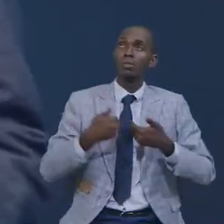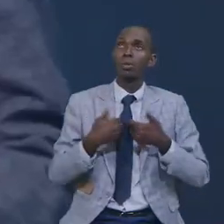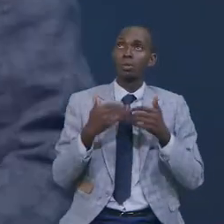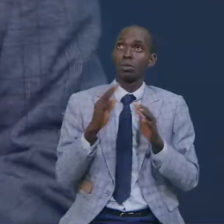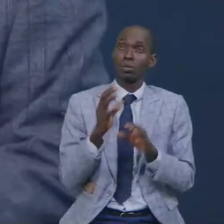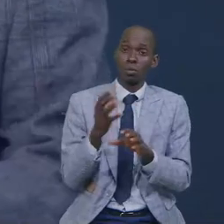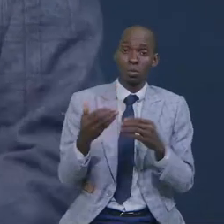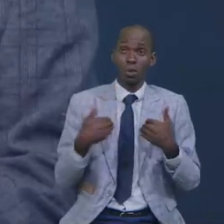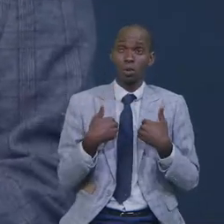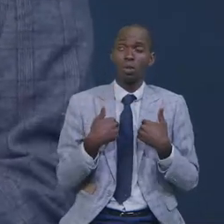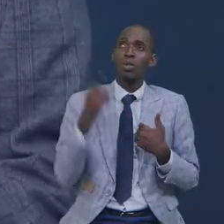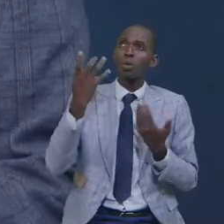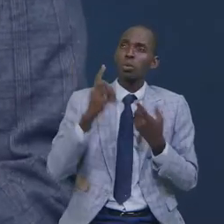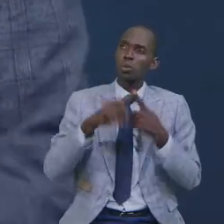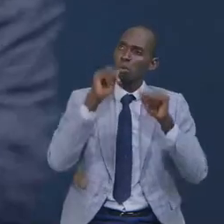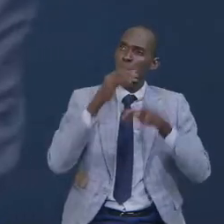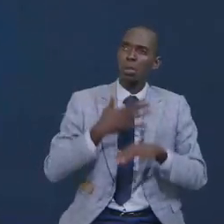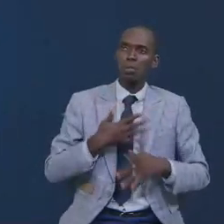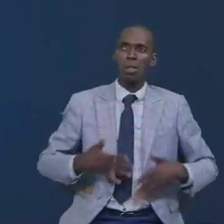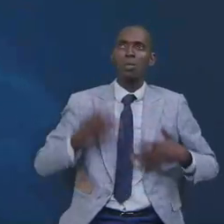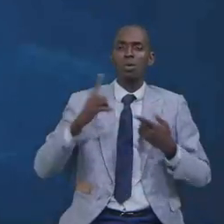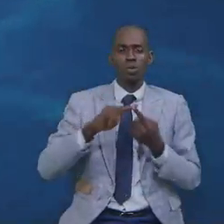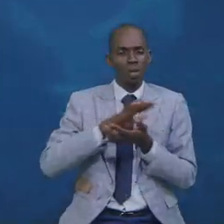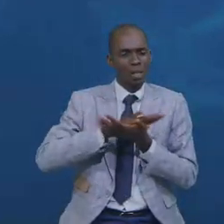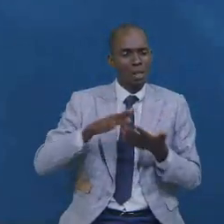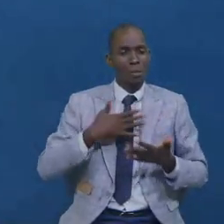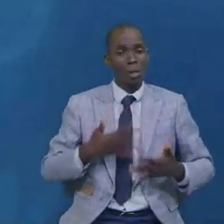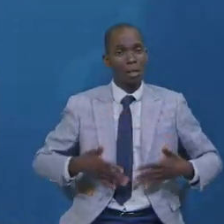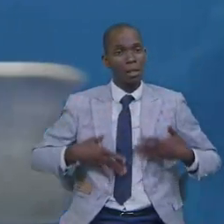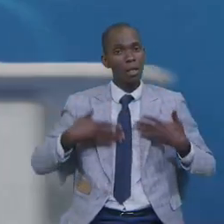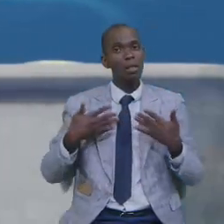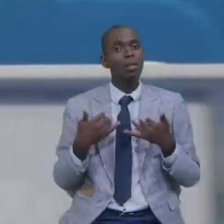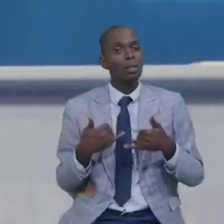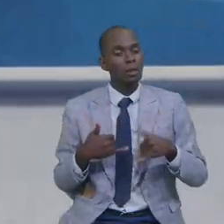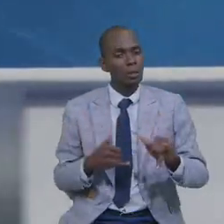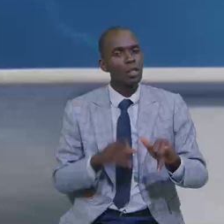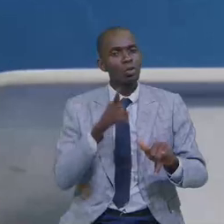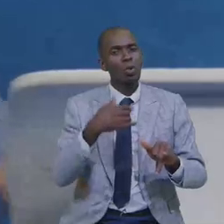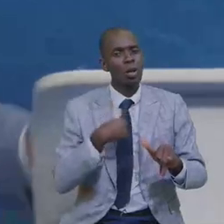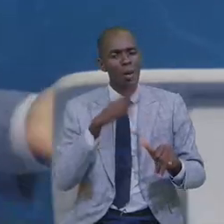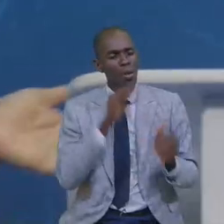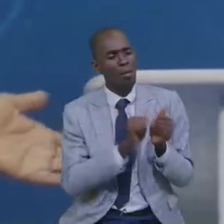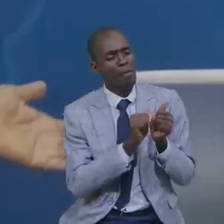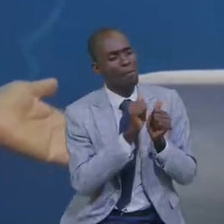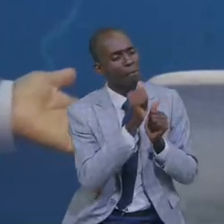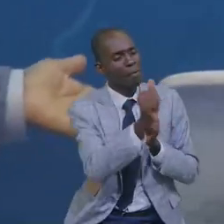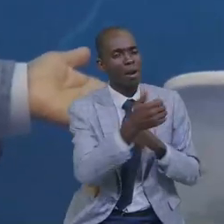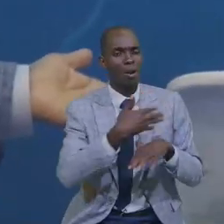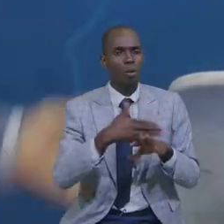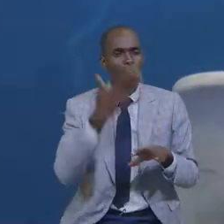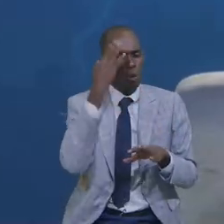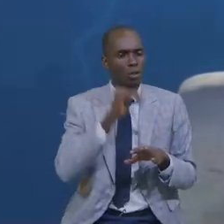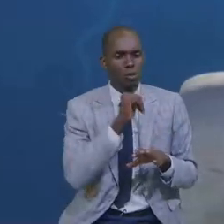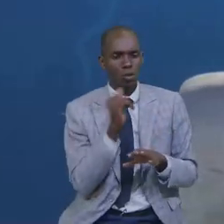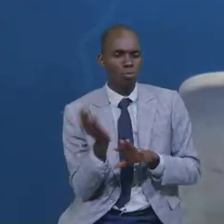peau session il veut bénir ma vie il veut purifier ma vie maintenant tu étais éloigné pourquoi ne pas